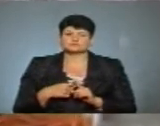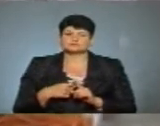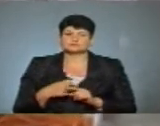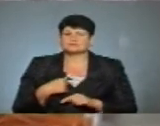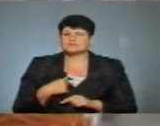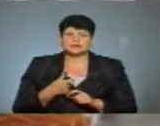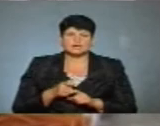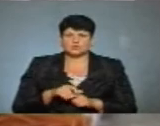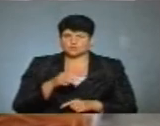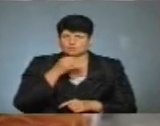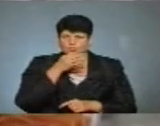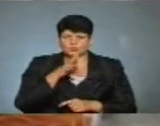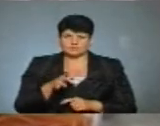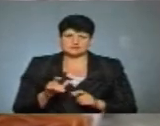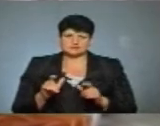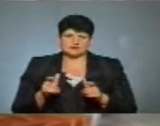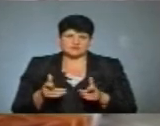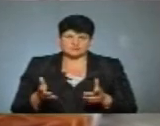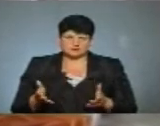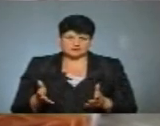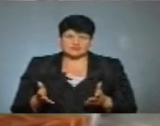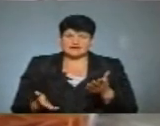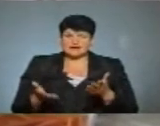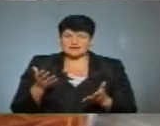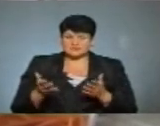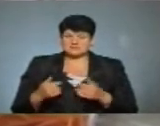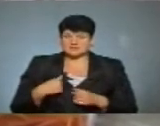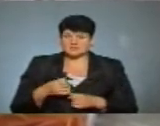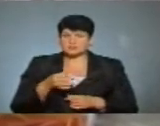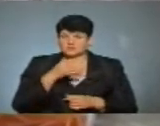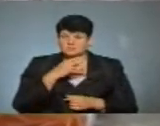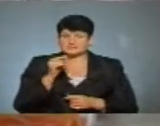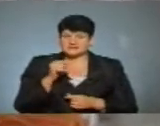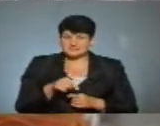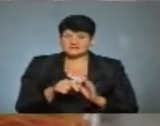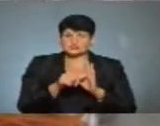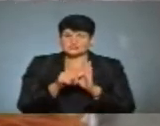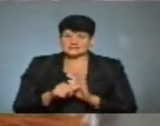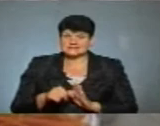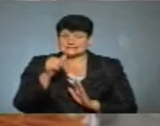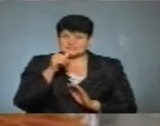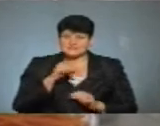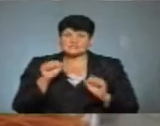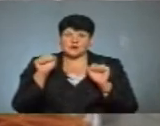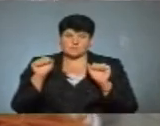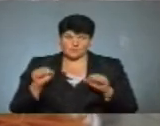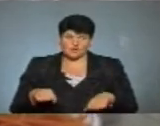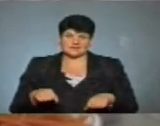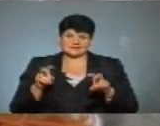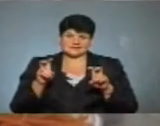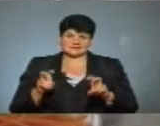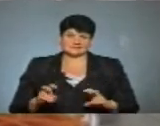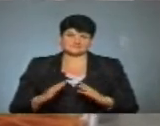мені не дуже сильно подобається карантин, але мені подобався тим, що цілих 6 місяців ми могли собі